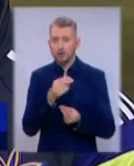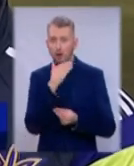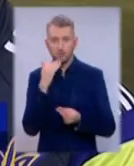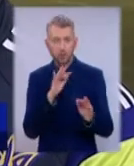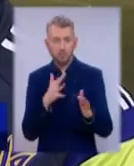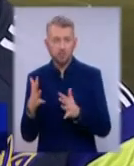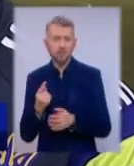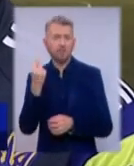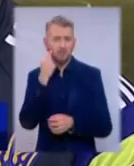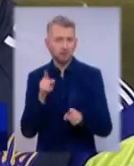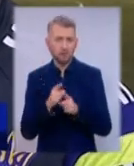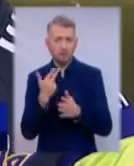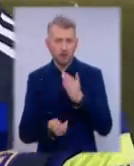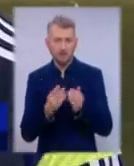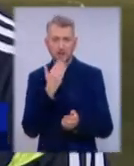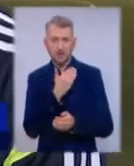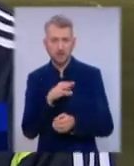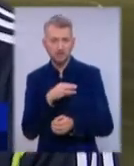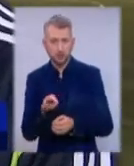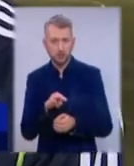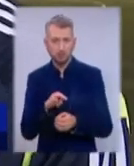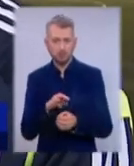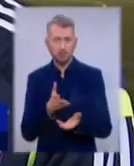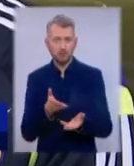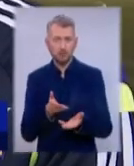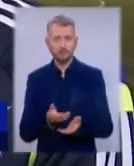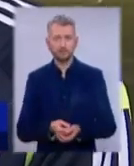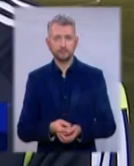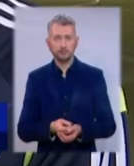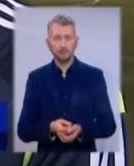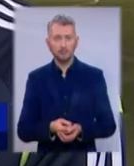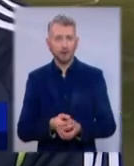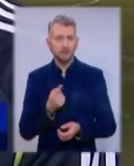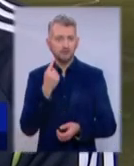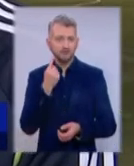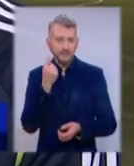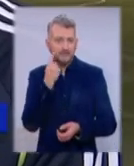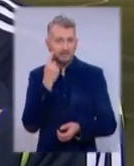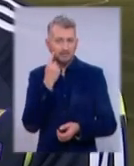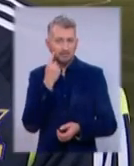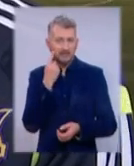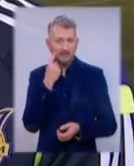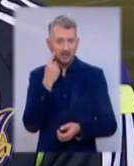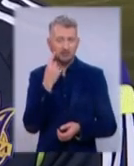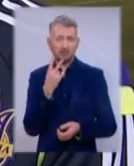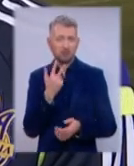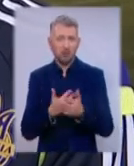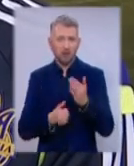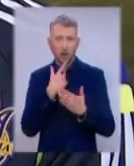моментов, обидно, конечно, так проигрывать на последних минутах, пропускать. Стыдно тоже, ну, как бы проиграли аматорам,